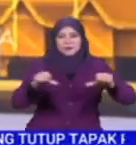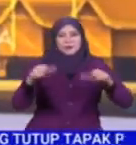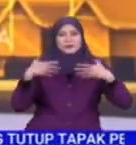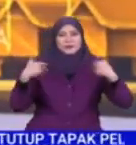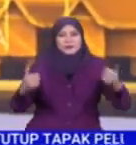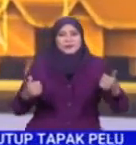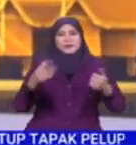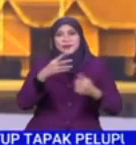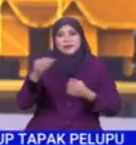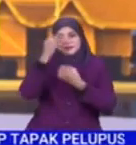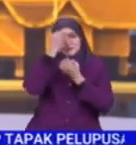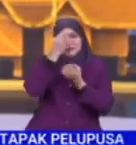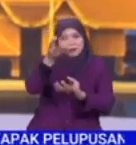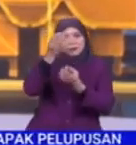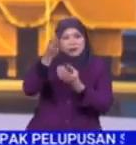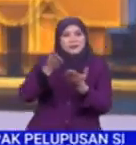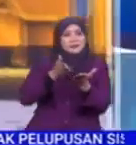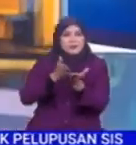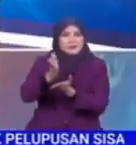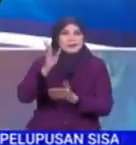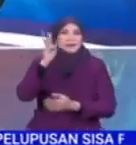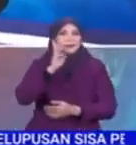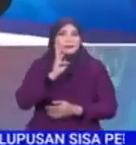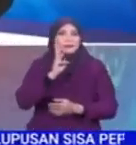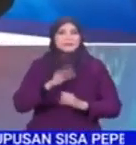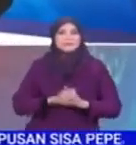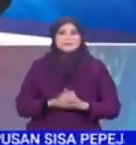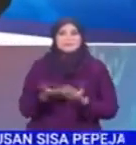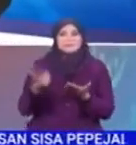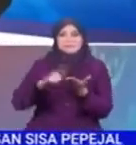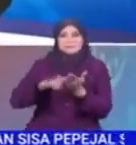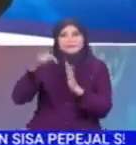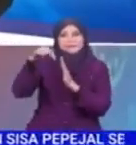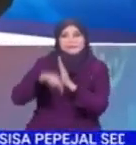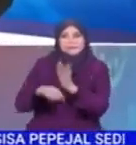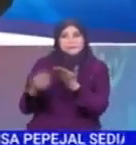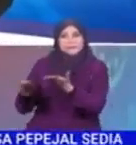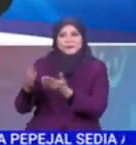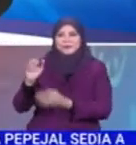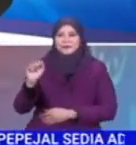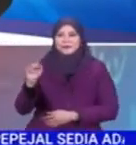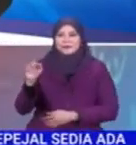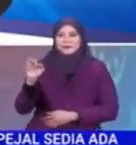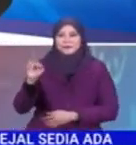dan penyebaran maklumat tentang hak wanita rinciannya bersama Aamir Resident